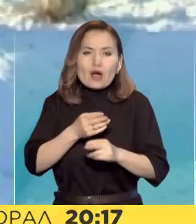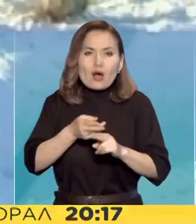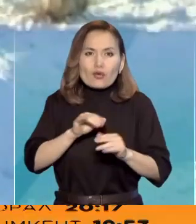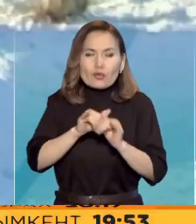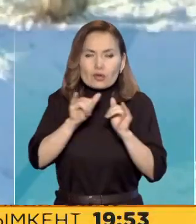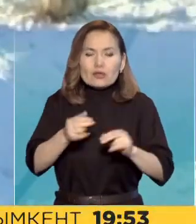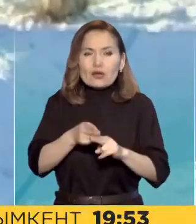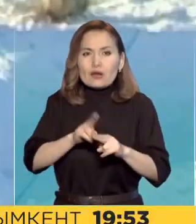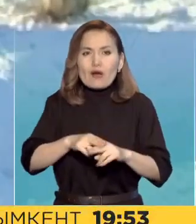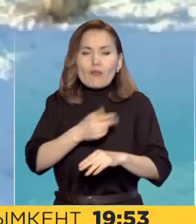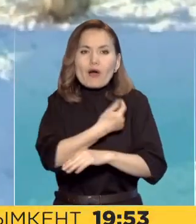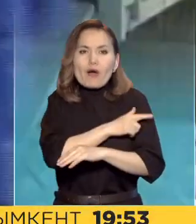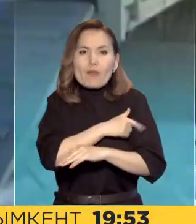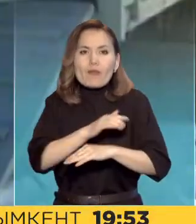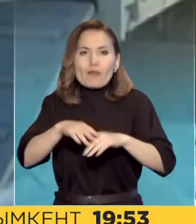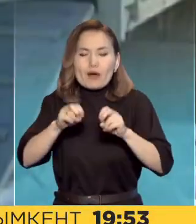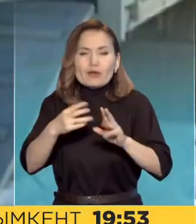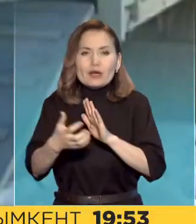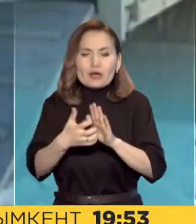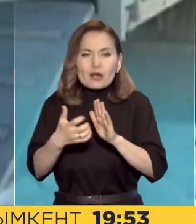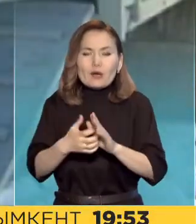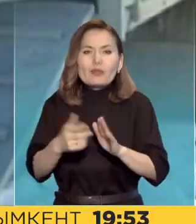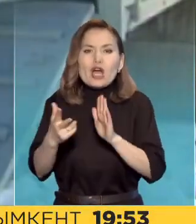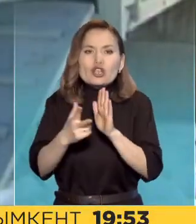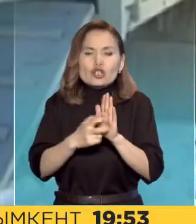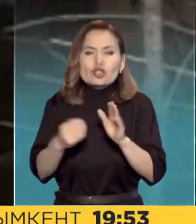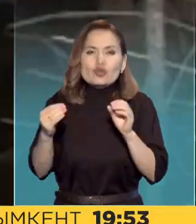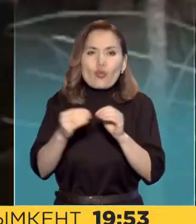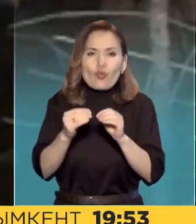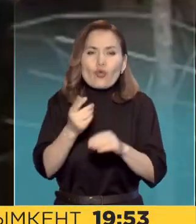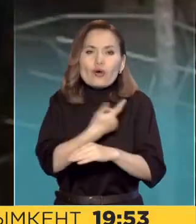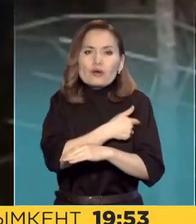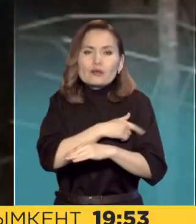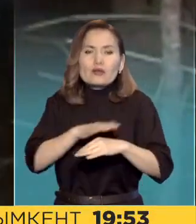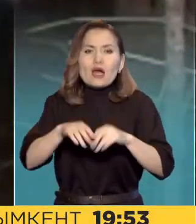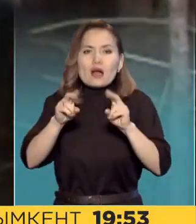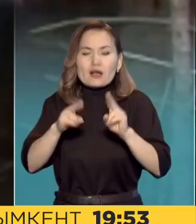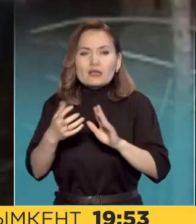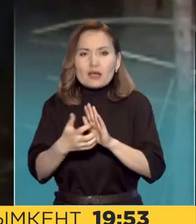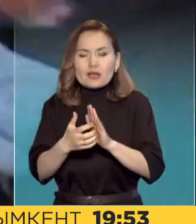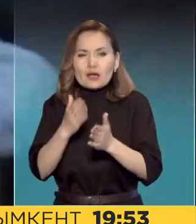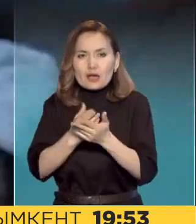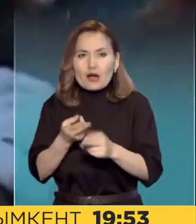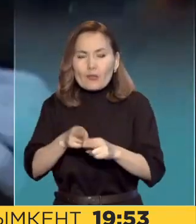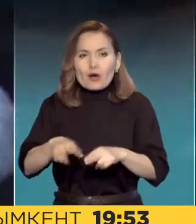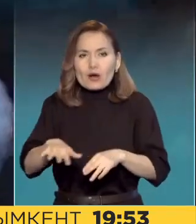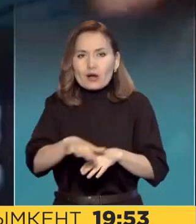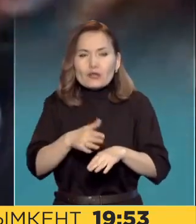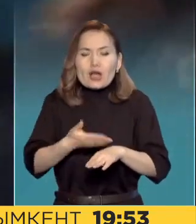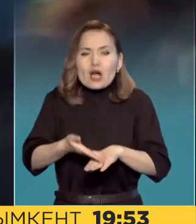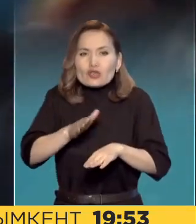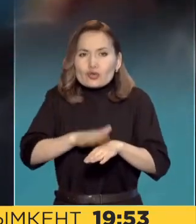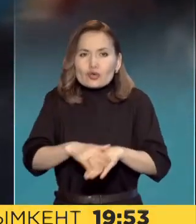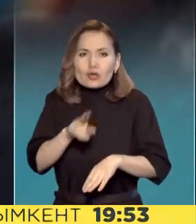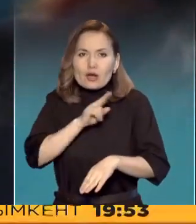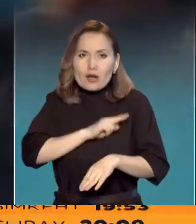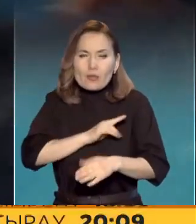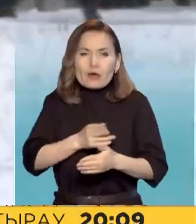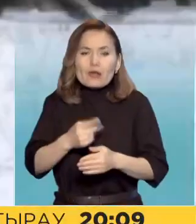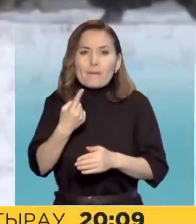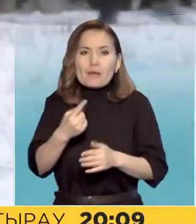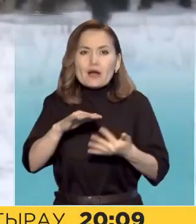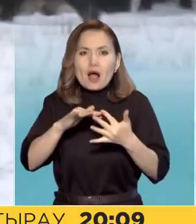сұраныш жоқ, маман тапшы. Қазір 810 кадр қажет. Онсызда қатар жетіспей жүргенде жүктемелерде реттелмеген. Мысалы, бір